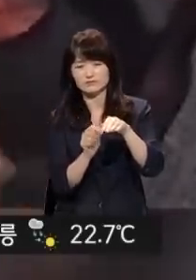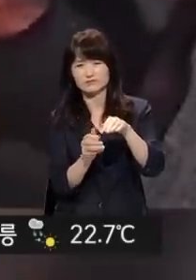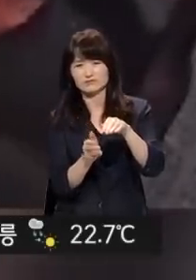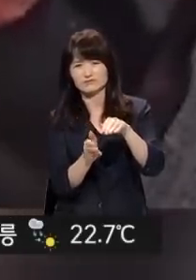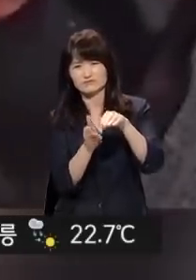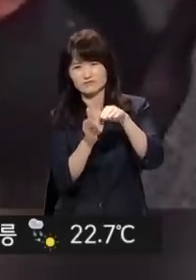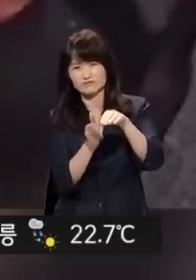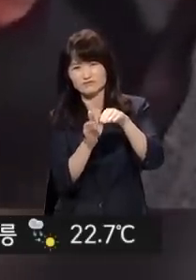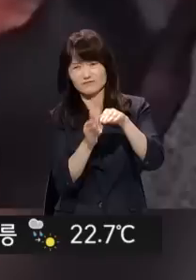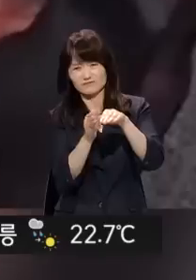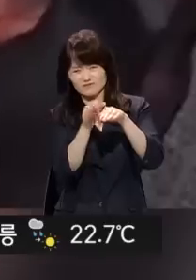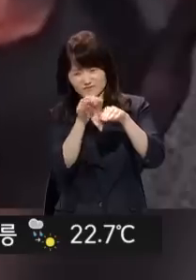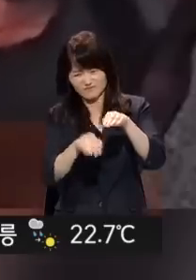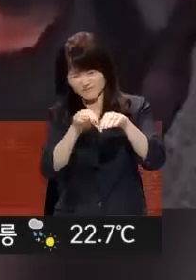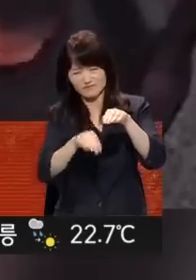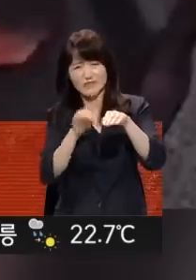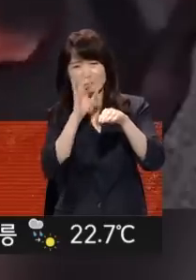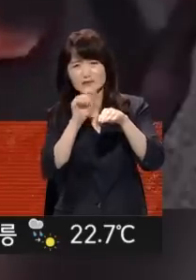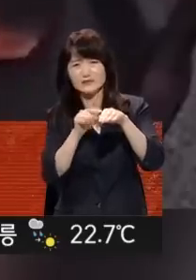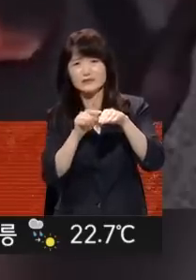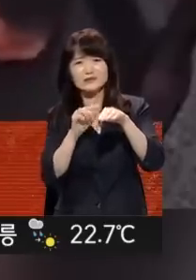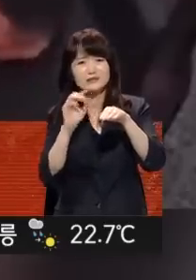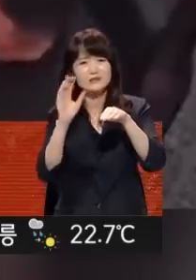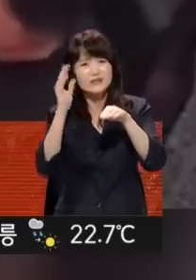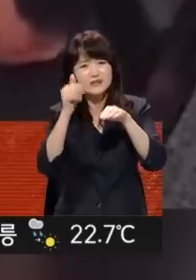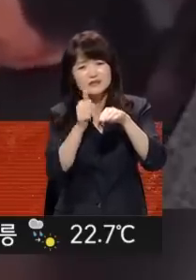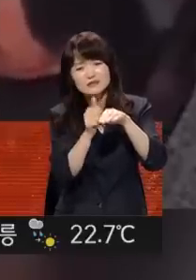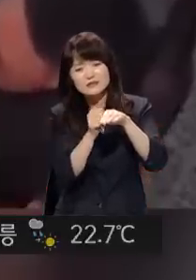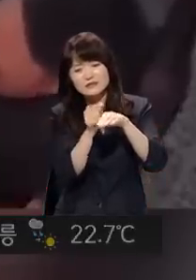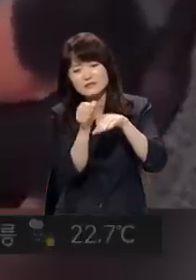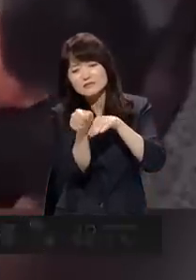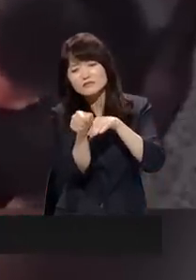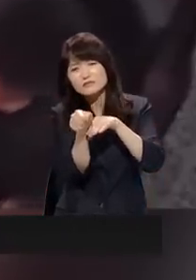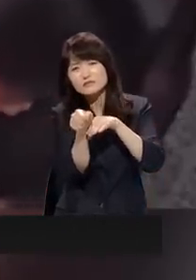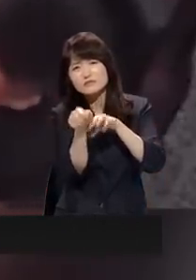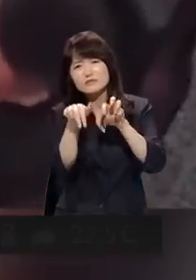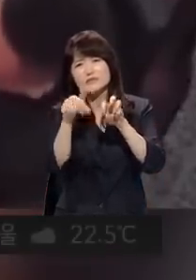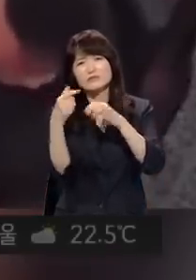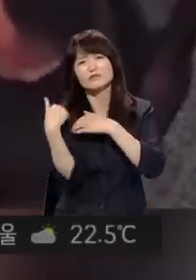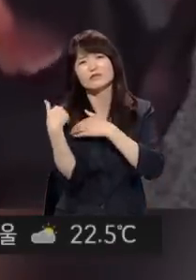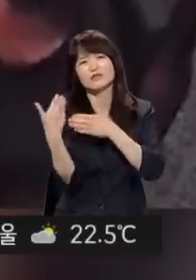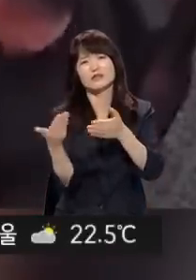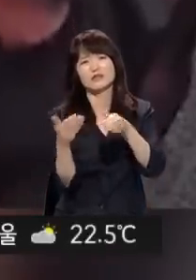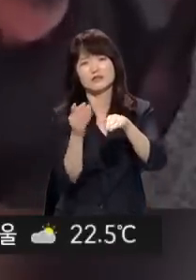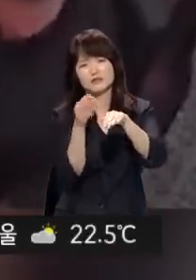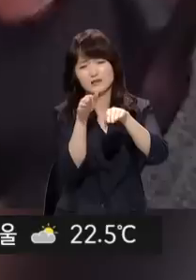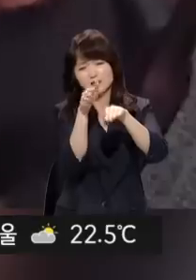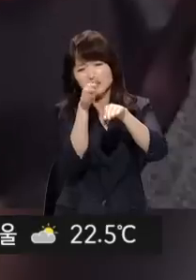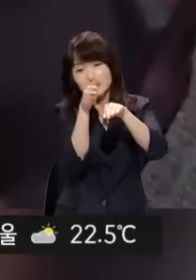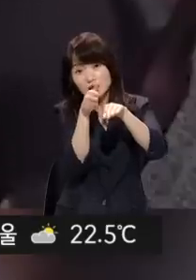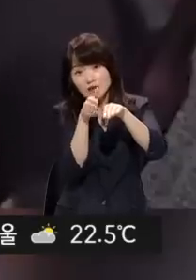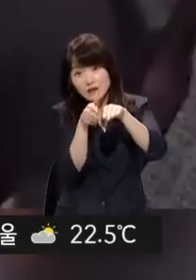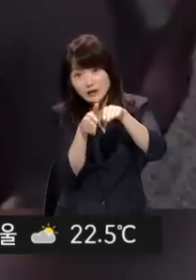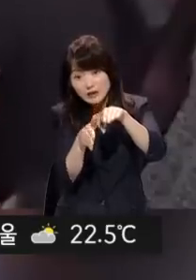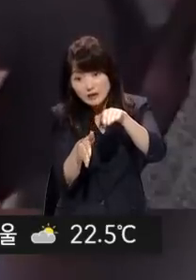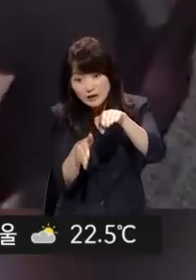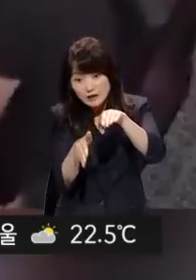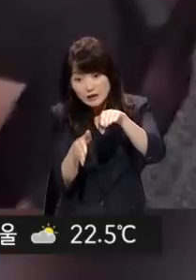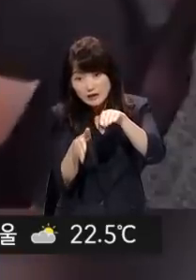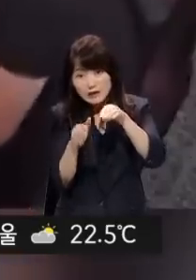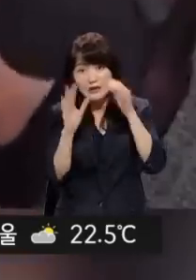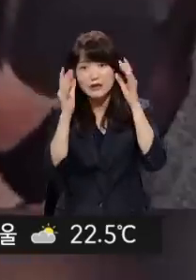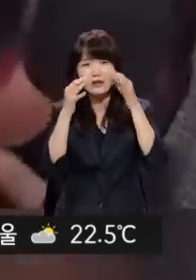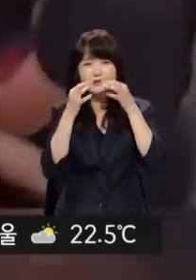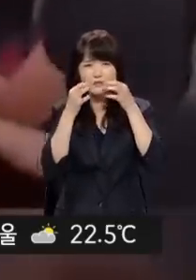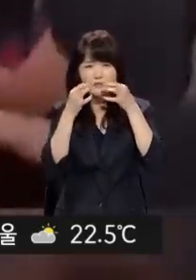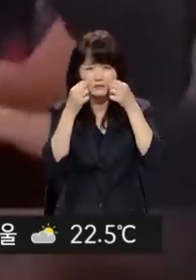두개 내려갈 리가 없죠 아이는 이렇게 무려 30초 동안 모기 졸린 채 방식이 있고요 창문이 내려가고 나서야 그 이후에